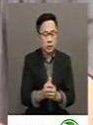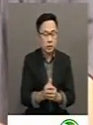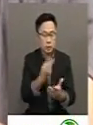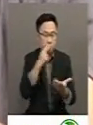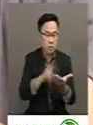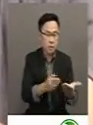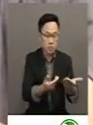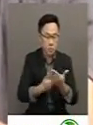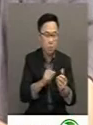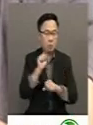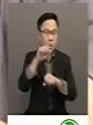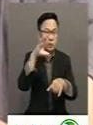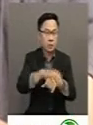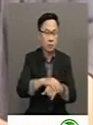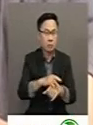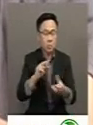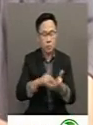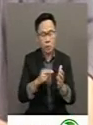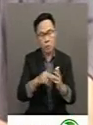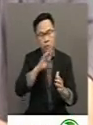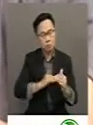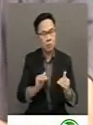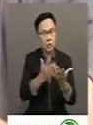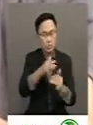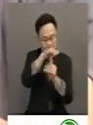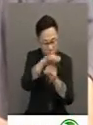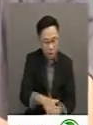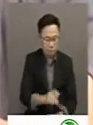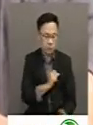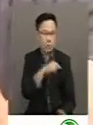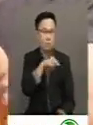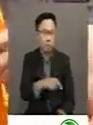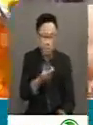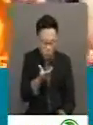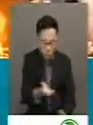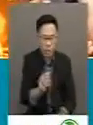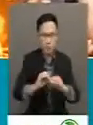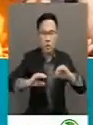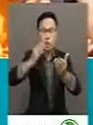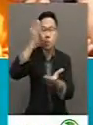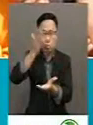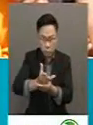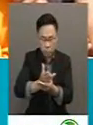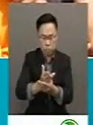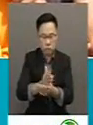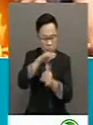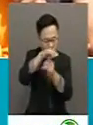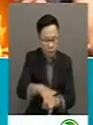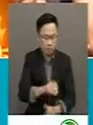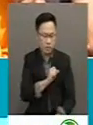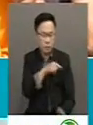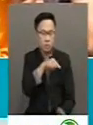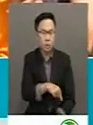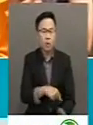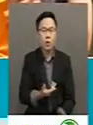รียกถือเป็นการย่ำยีพระพุทธศาสนาจึงขอให้ท่านหยุดคุกคามพระพุทธศาสนาด้วย